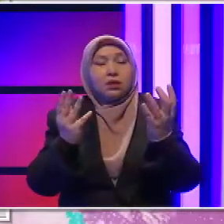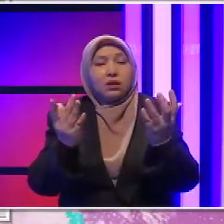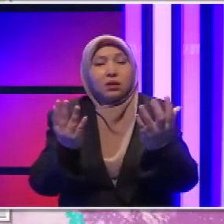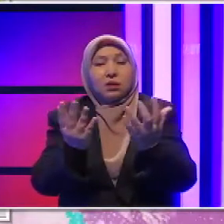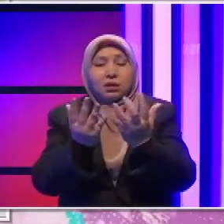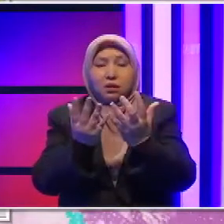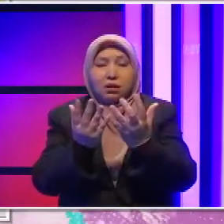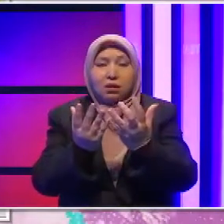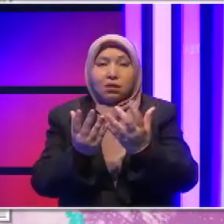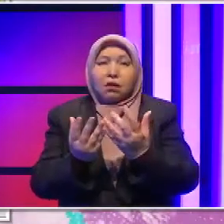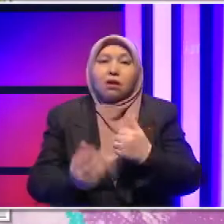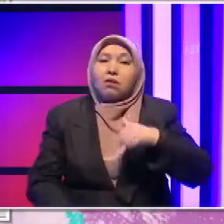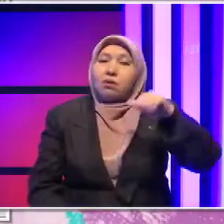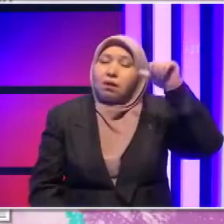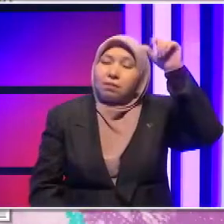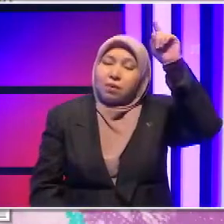العالمين